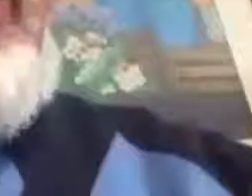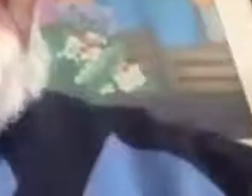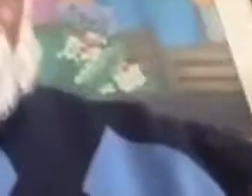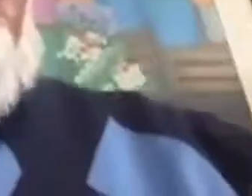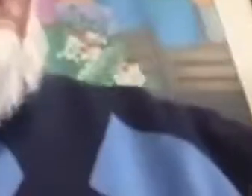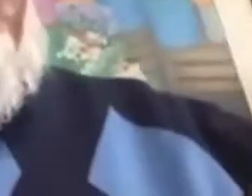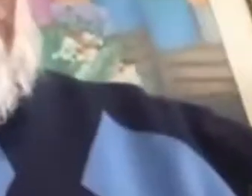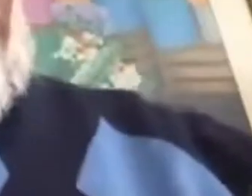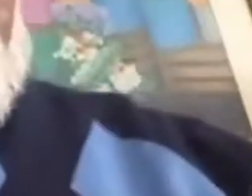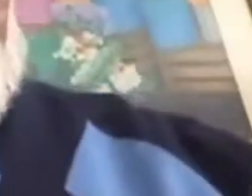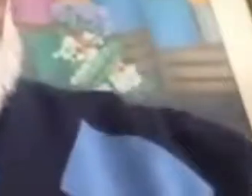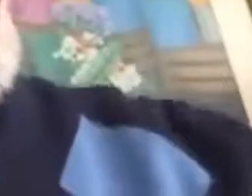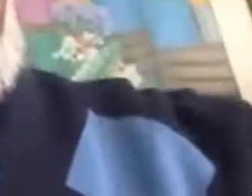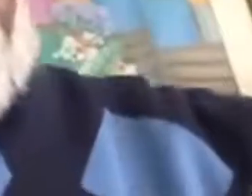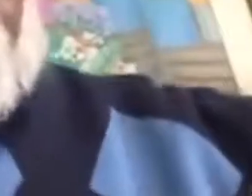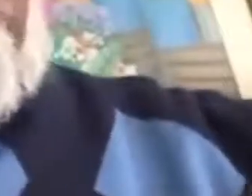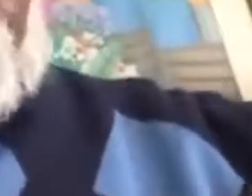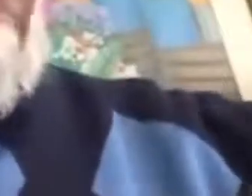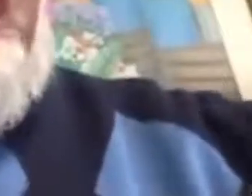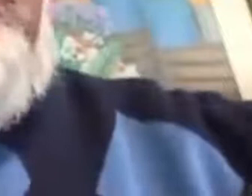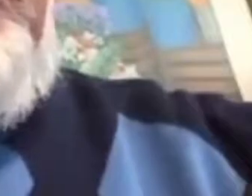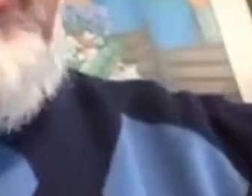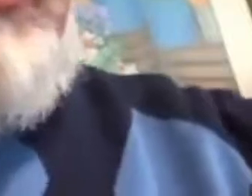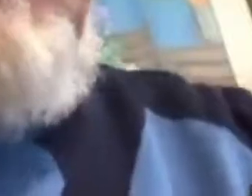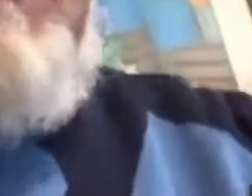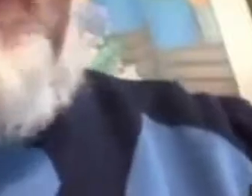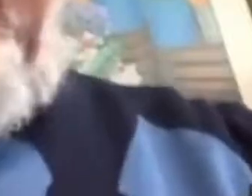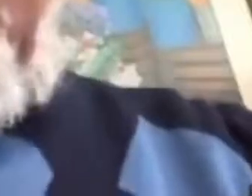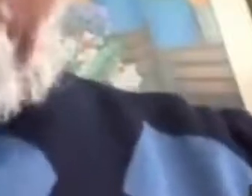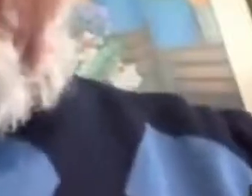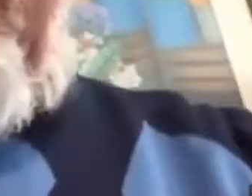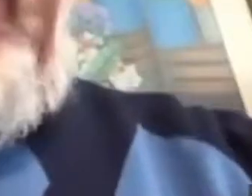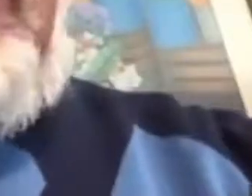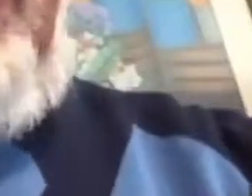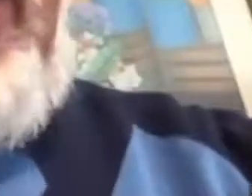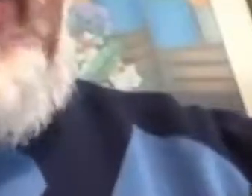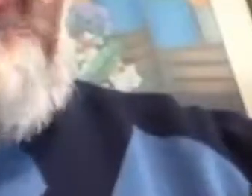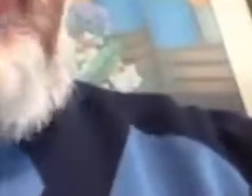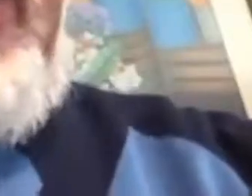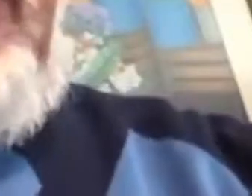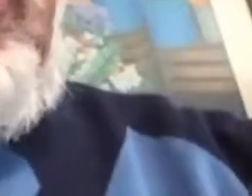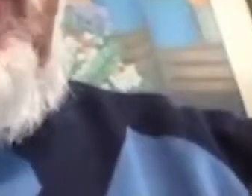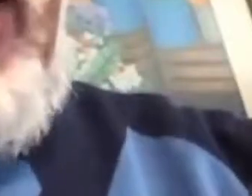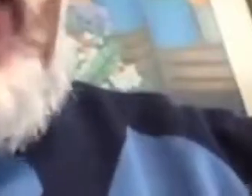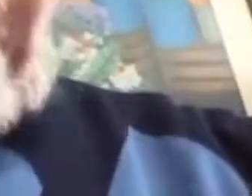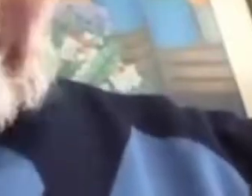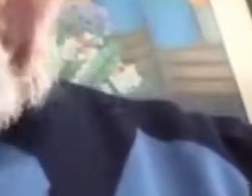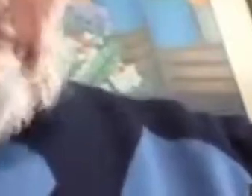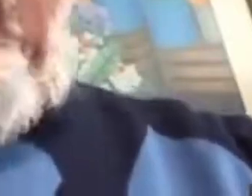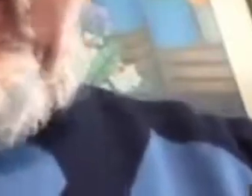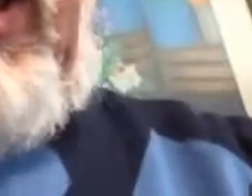Plantea che sì, tienen un valor, però non è un valor comercial come tal. Son acuñadas en plata, 9 gramos de